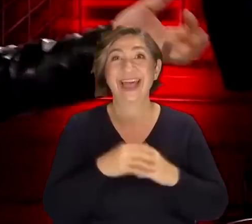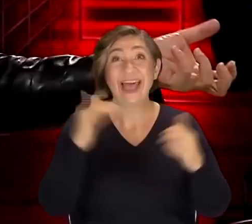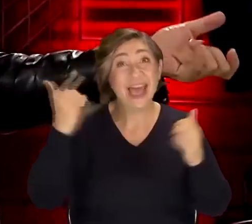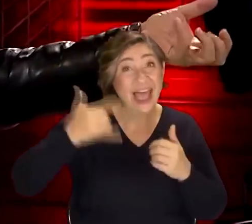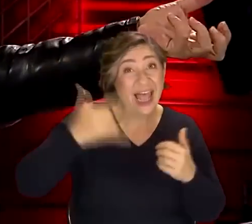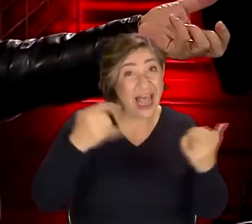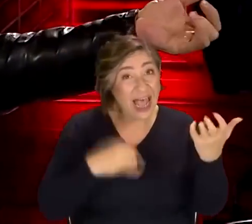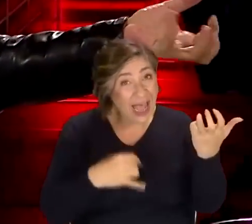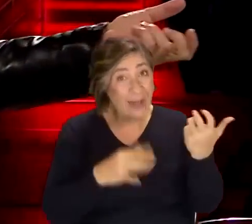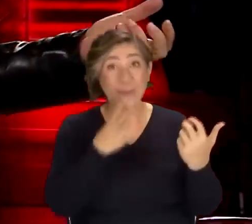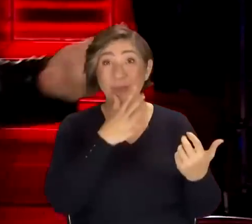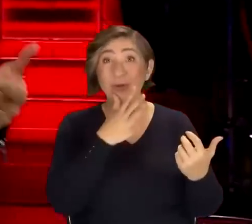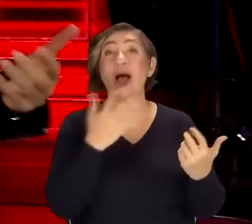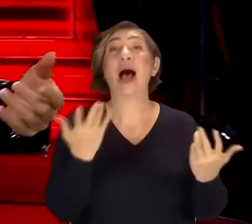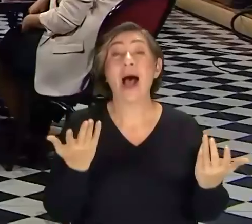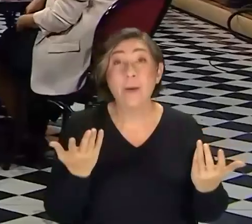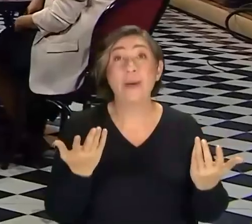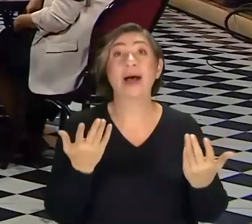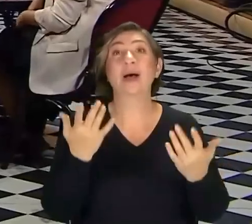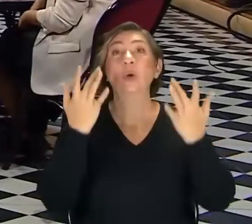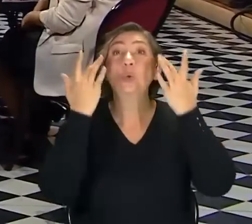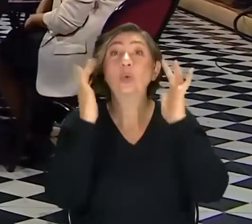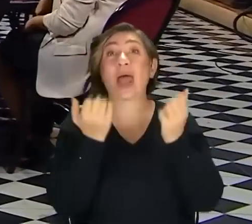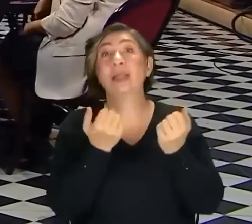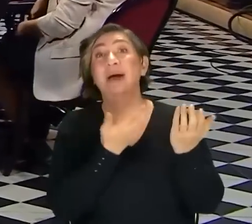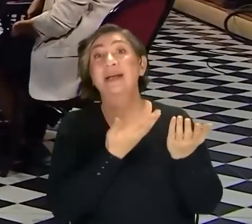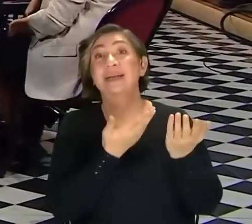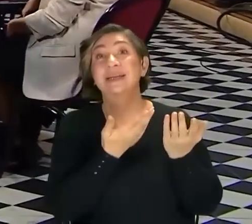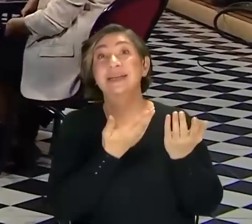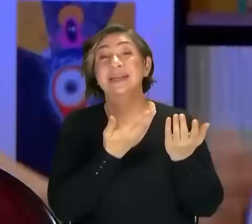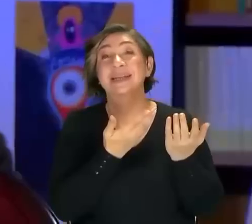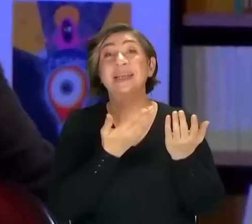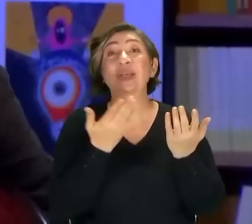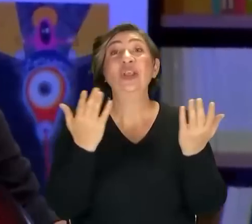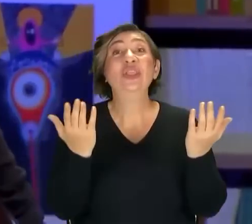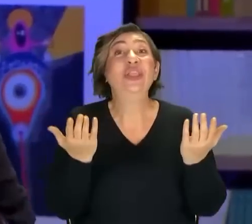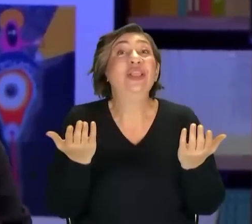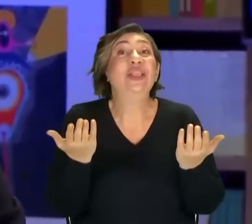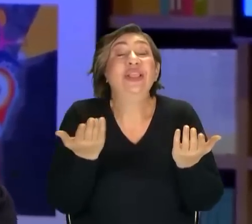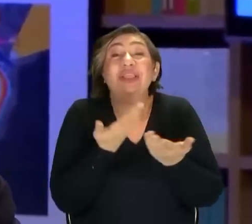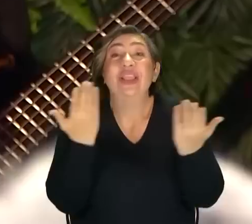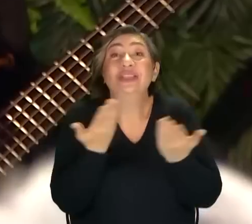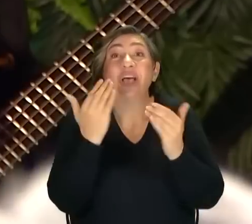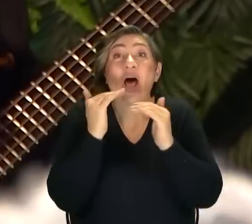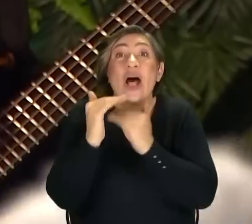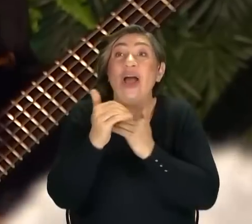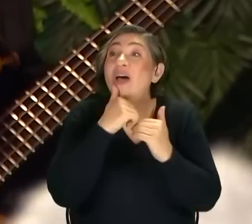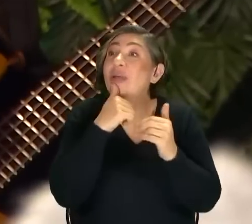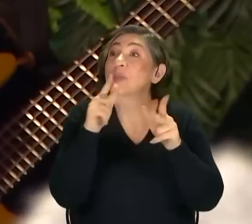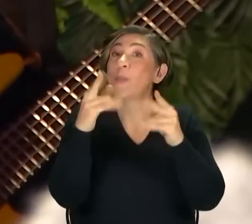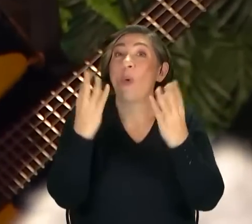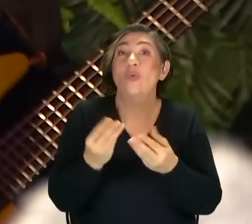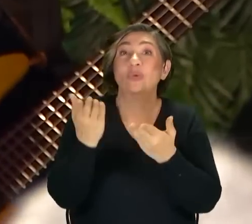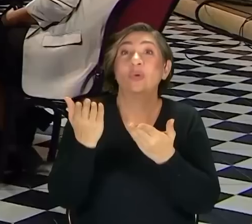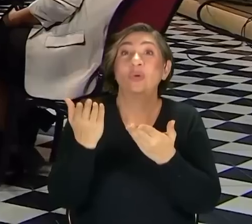Rock'n'roll'u bak. Falan filan. İşte kültürü almak. Ha? İşte kültürü almak. Abi nasıl halk adamı haline